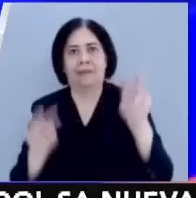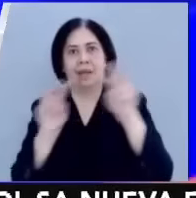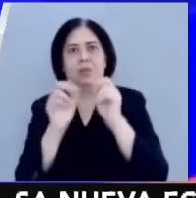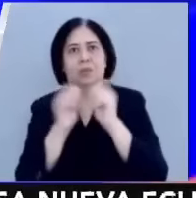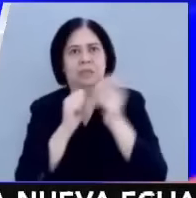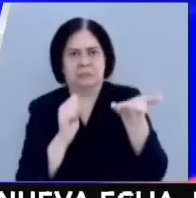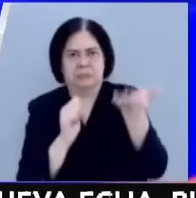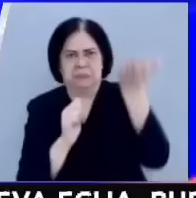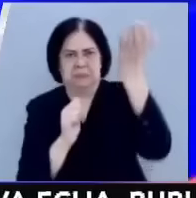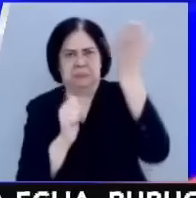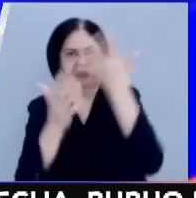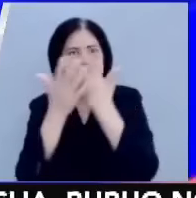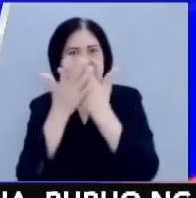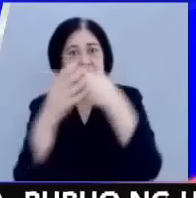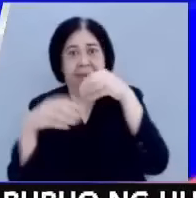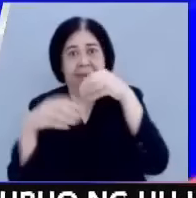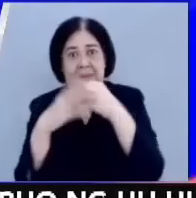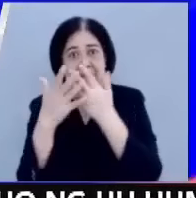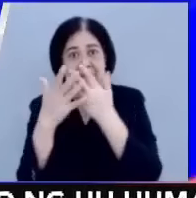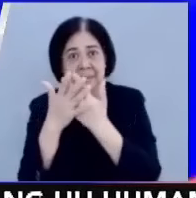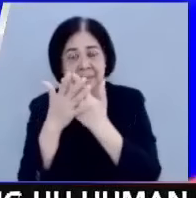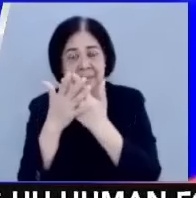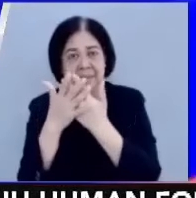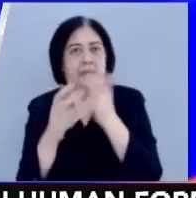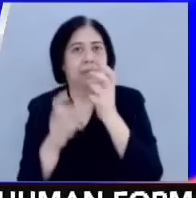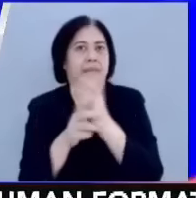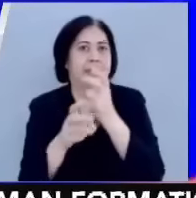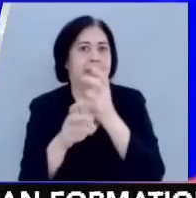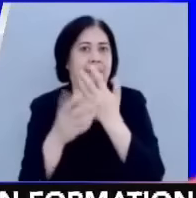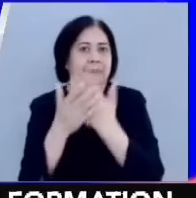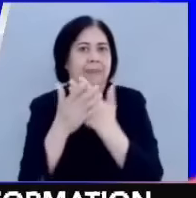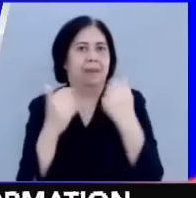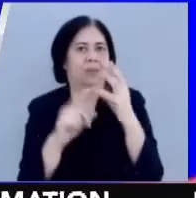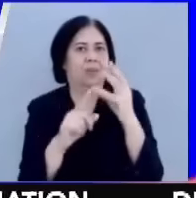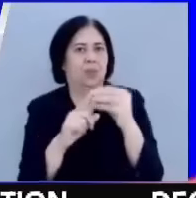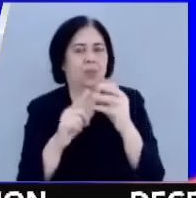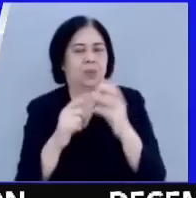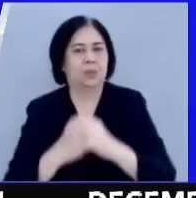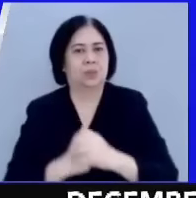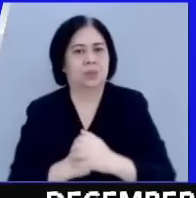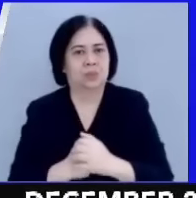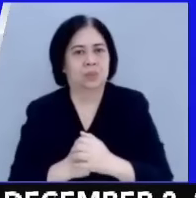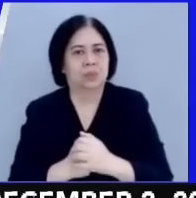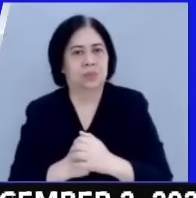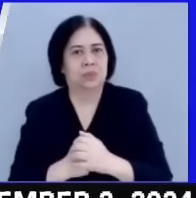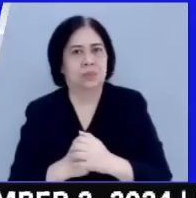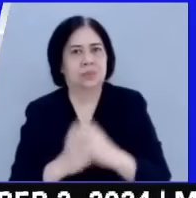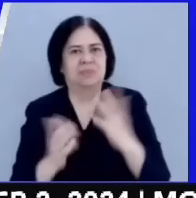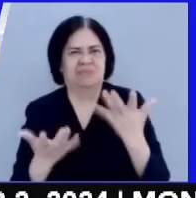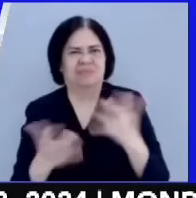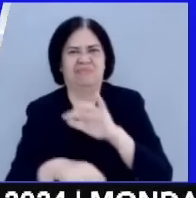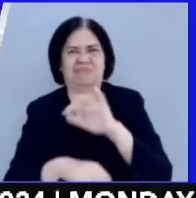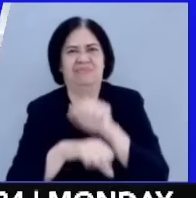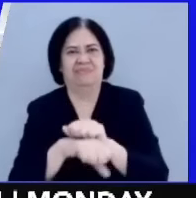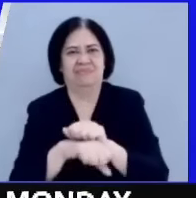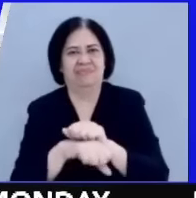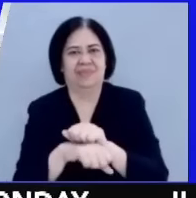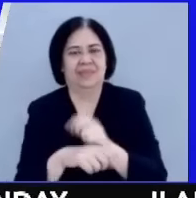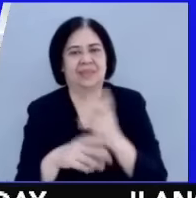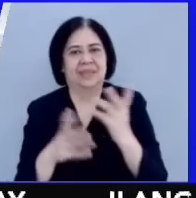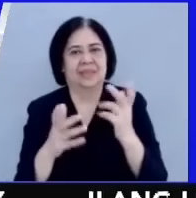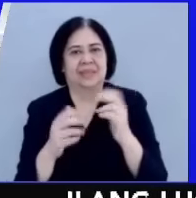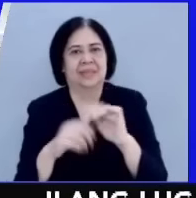Wow Ang mahirap sa Bilibid ay may kultura doon ng Ah yung Institutional personel Okay na